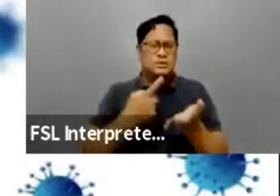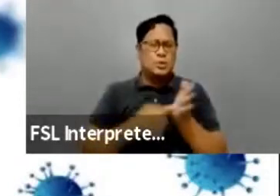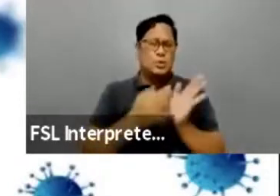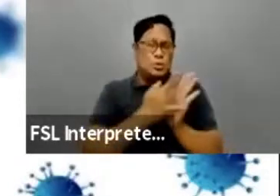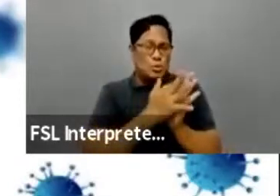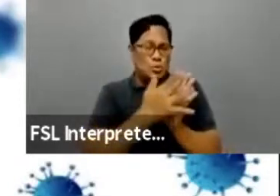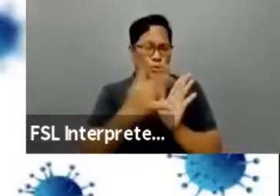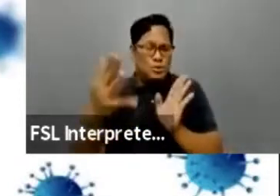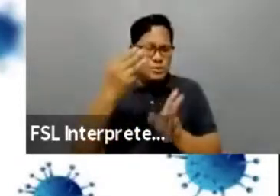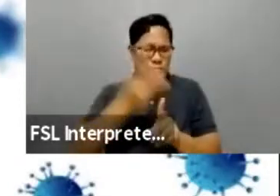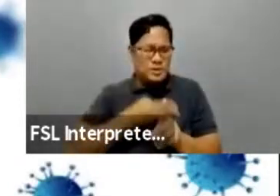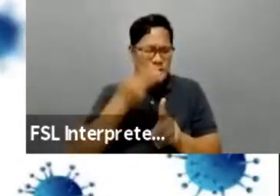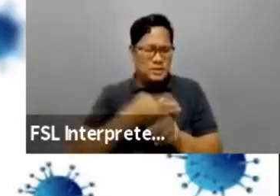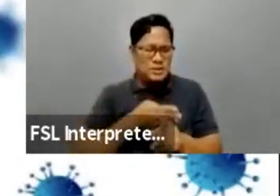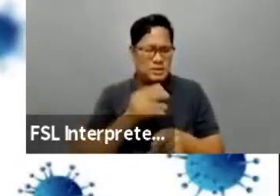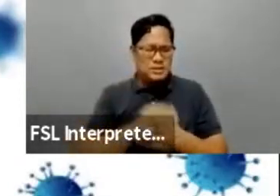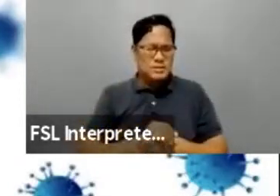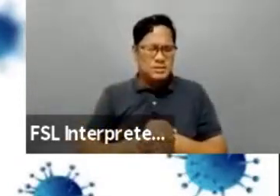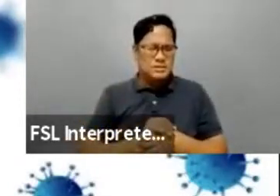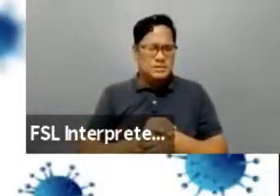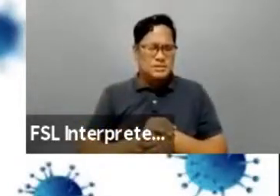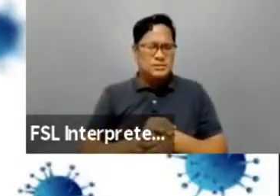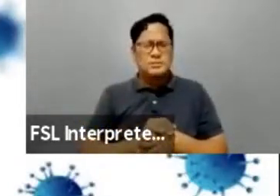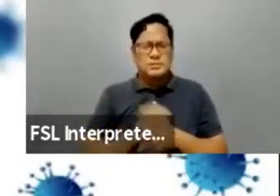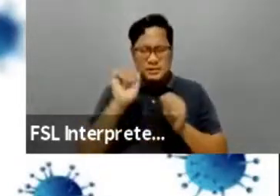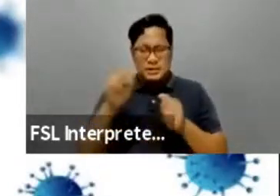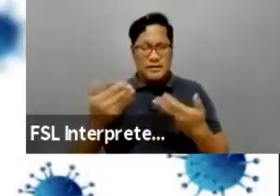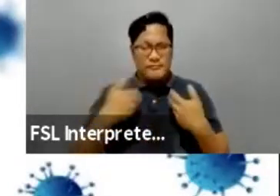minutes. And can we have the next slide, please?